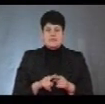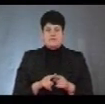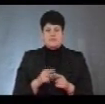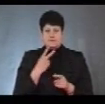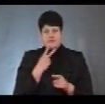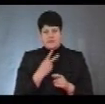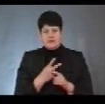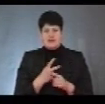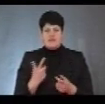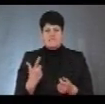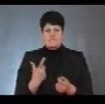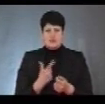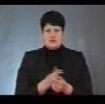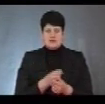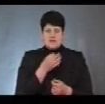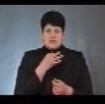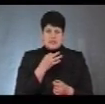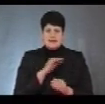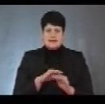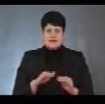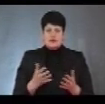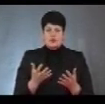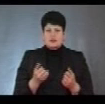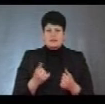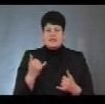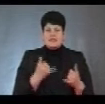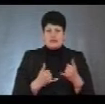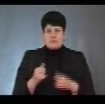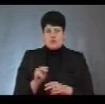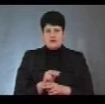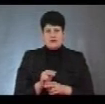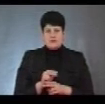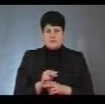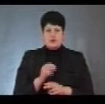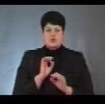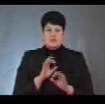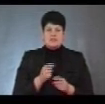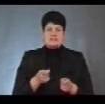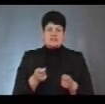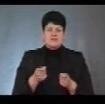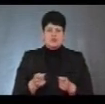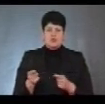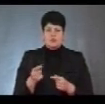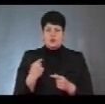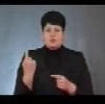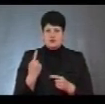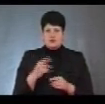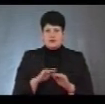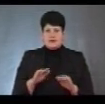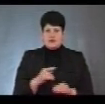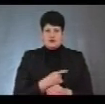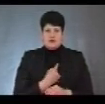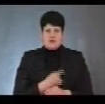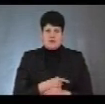і введення лікарських засобів дітям, які отримують хіміотерапію, розповіла завідувач гематологічного відділення Тернопільської дитячої лікарні Людмила